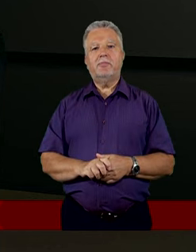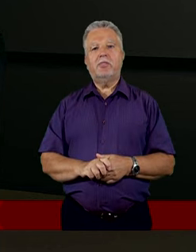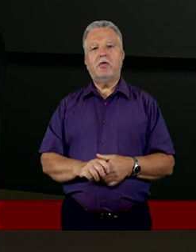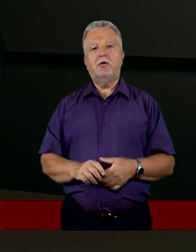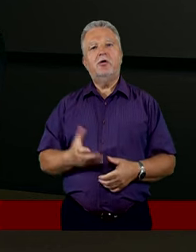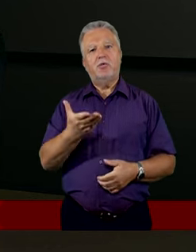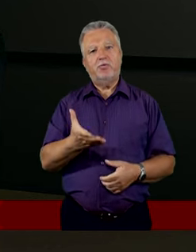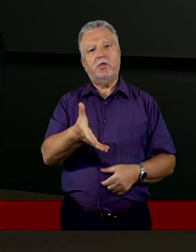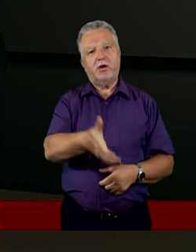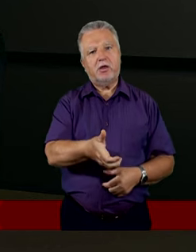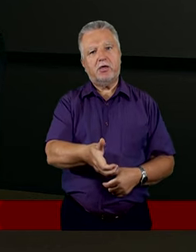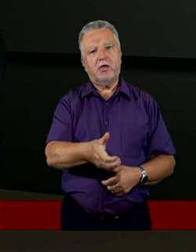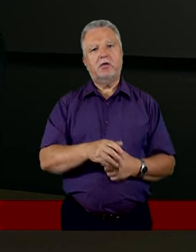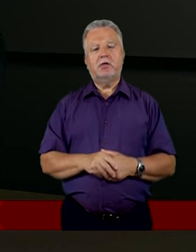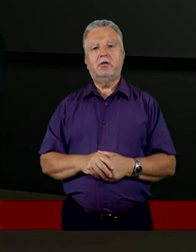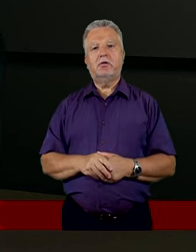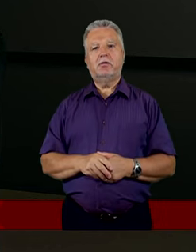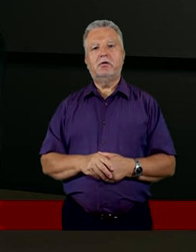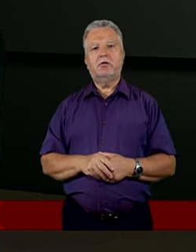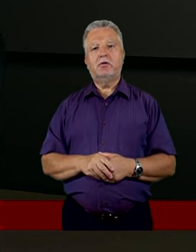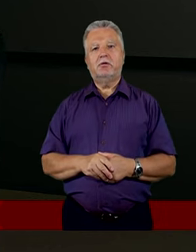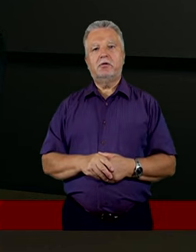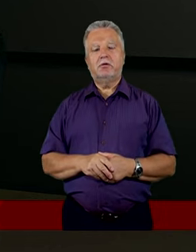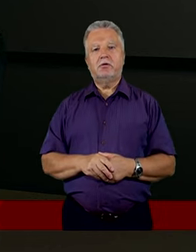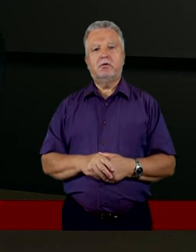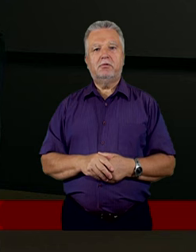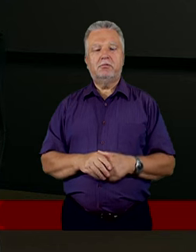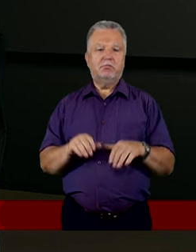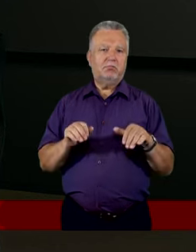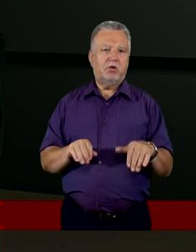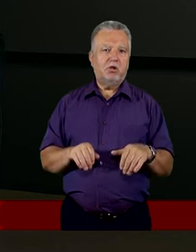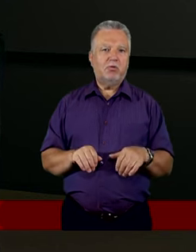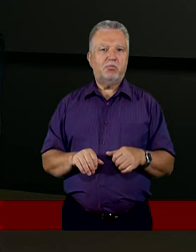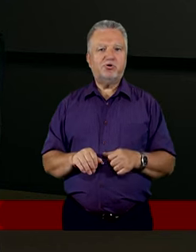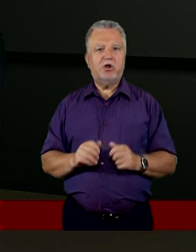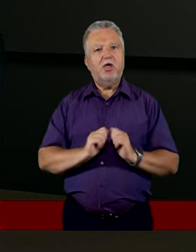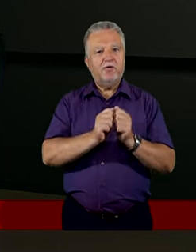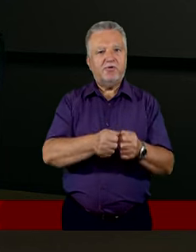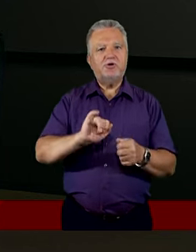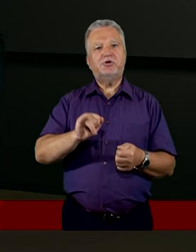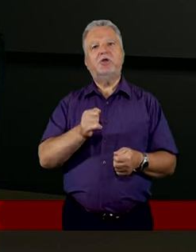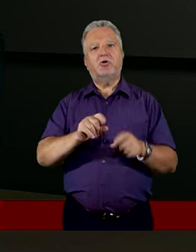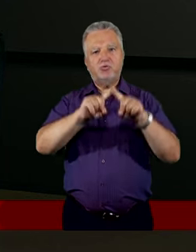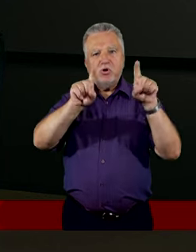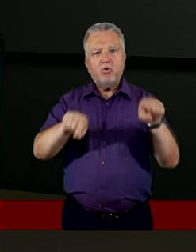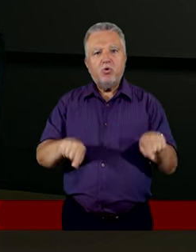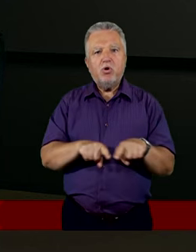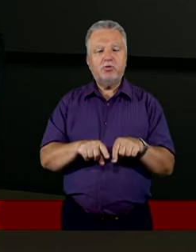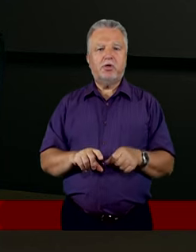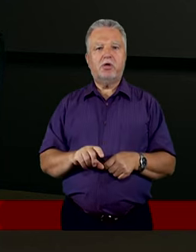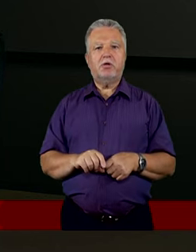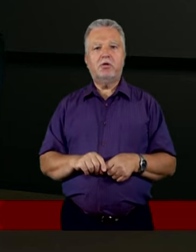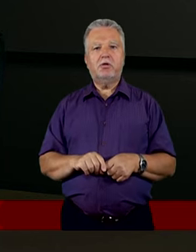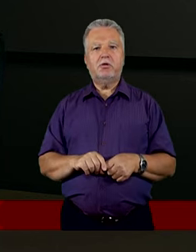czy poda rękę, czy nie wiem, jakąś ulotkę poda,